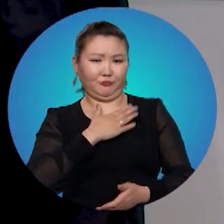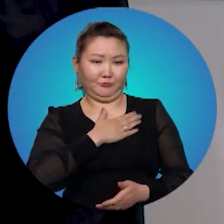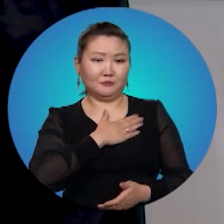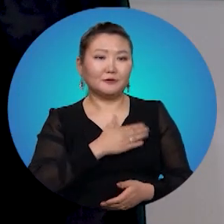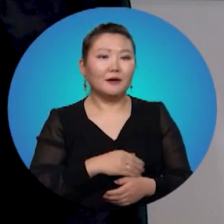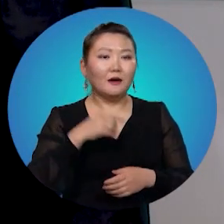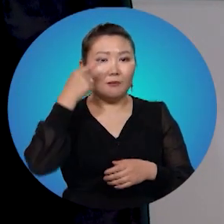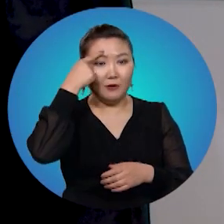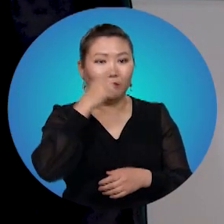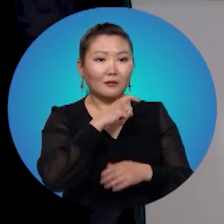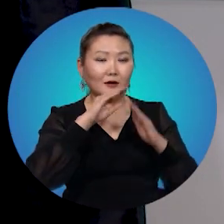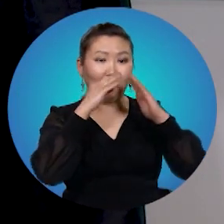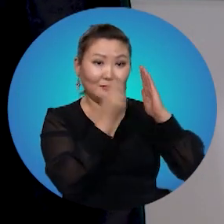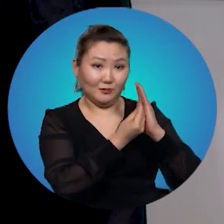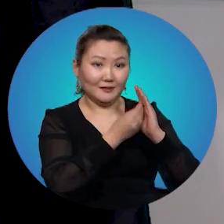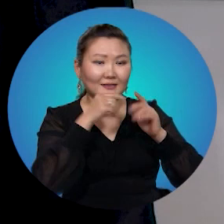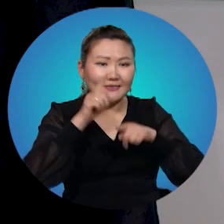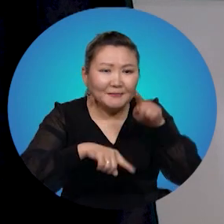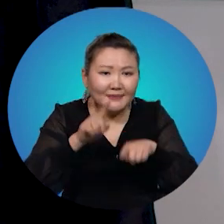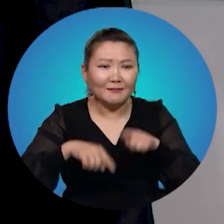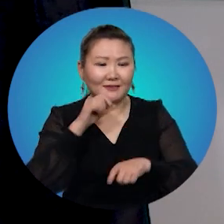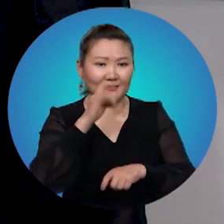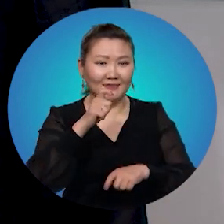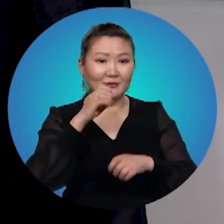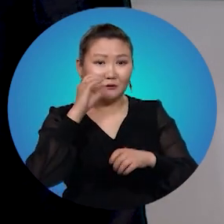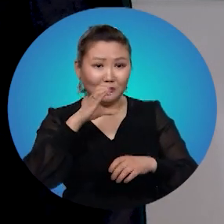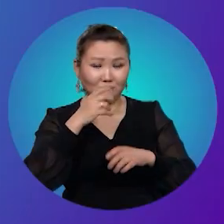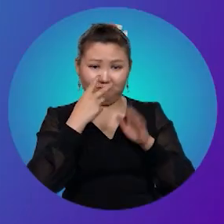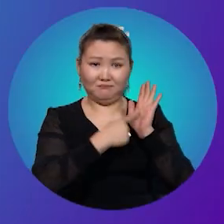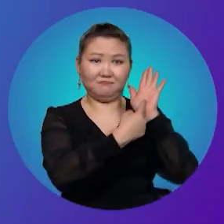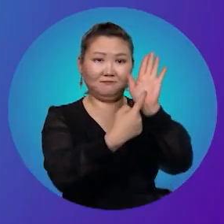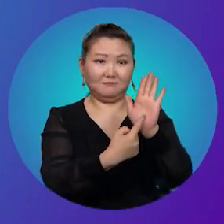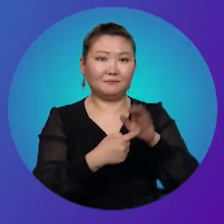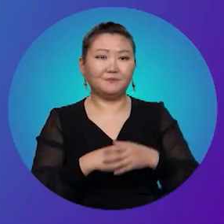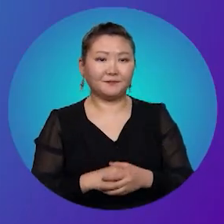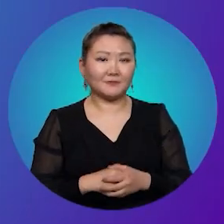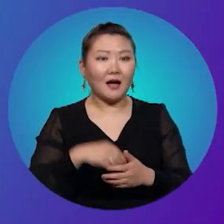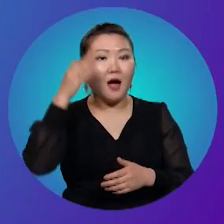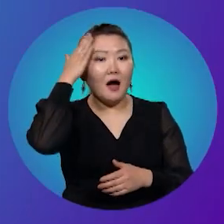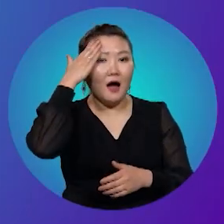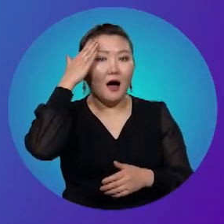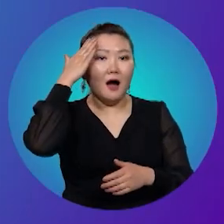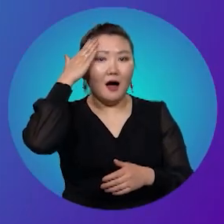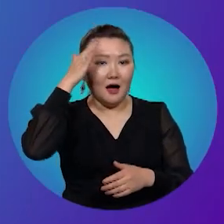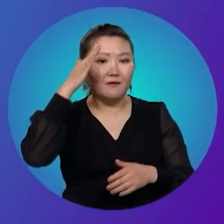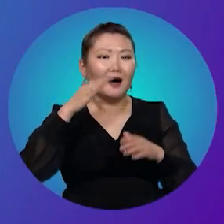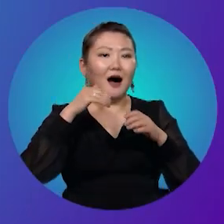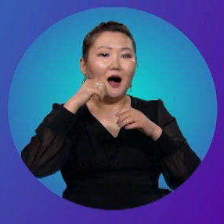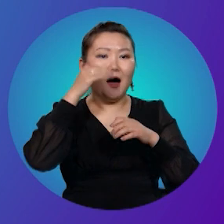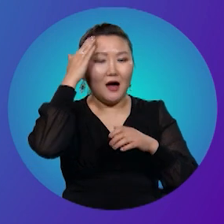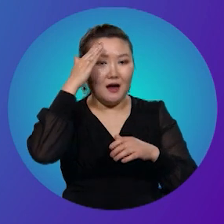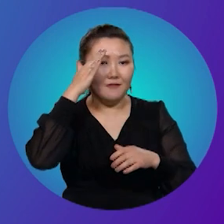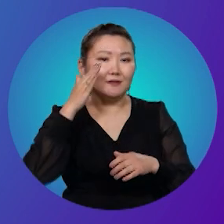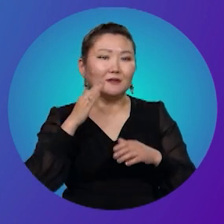Монгол айл өрхт одоо ямар ёс байсан юм бэ гэдгийг хэдүүлээ авч үзье. Эцэг их асралтай, их инрэлтэй,